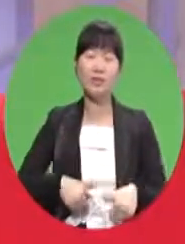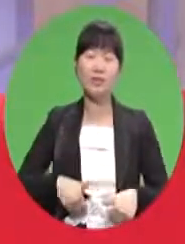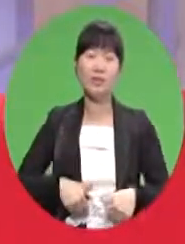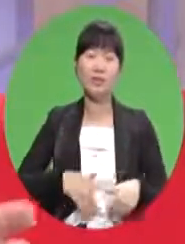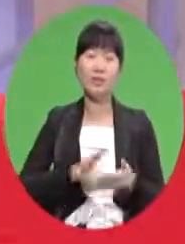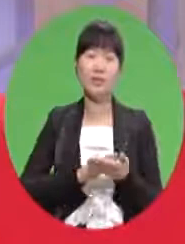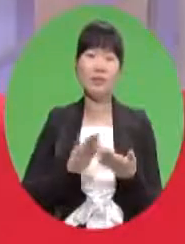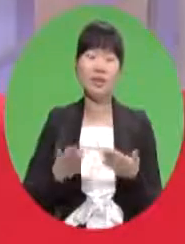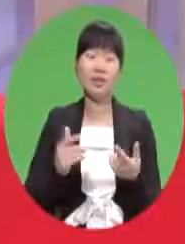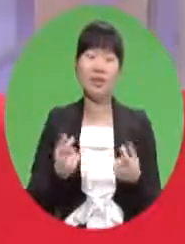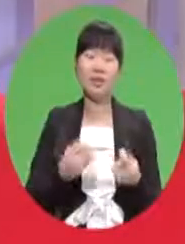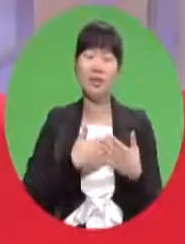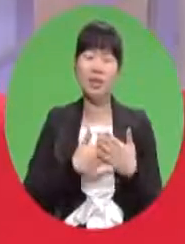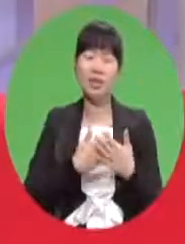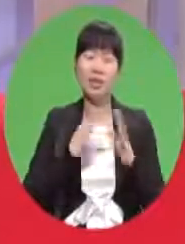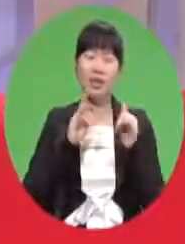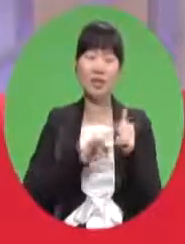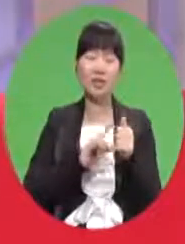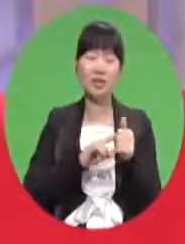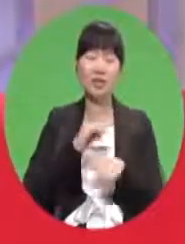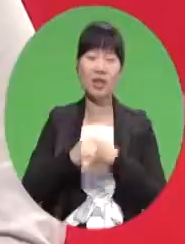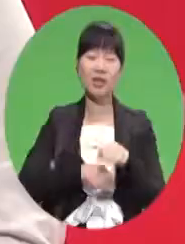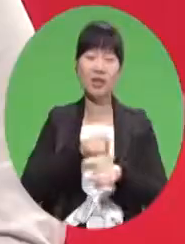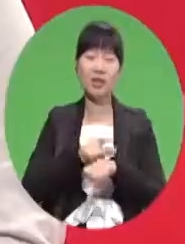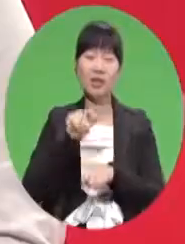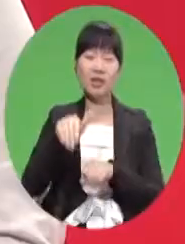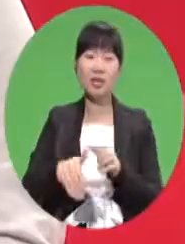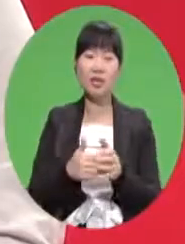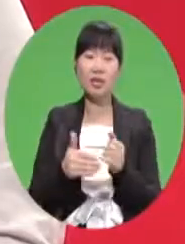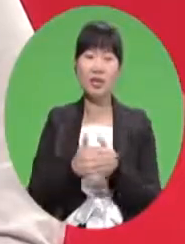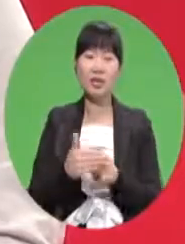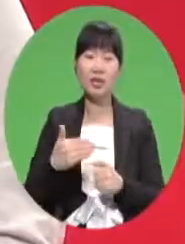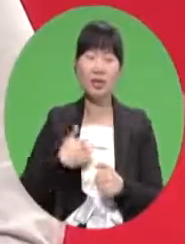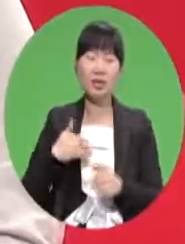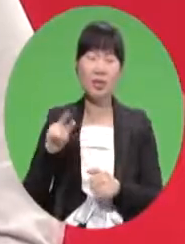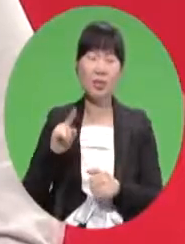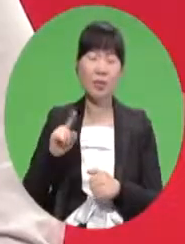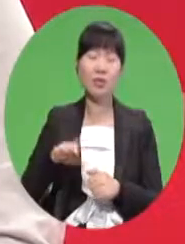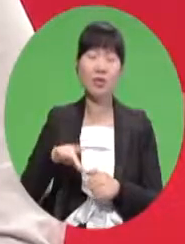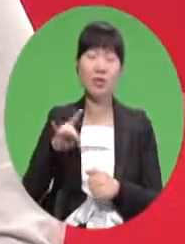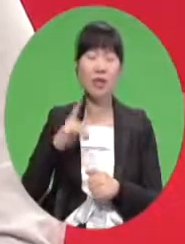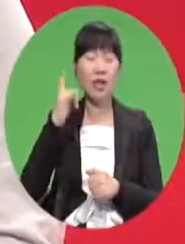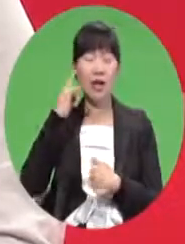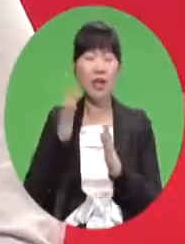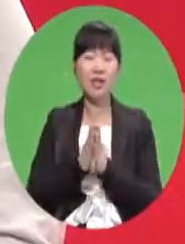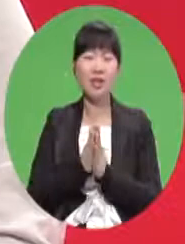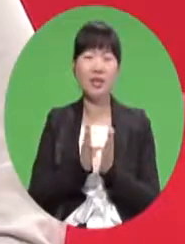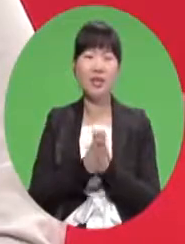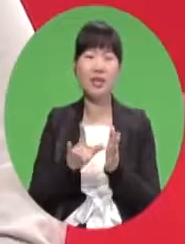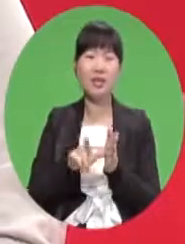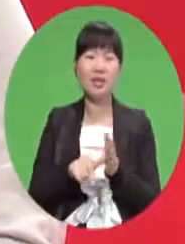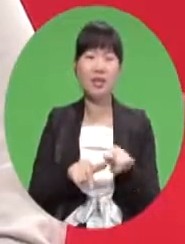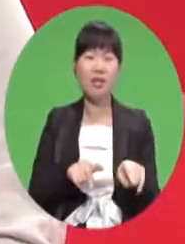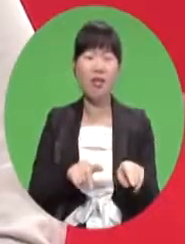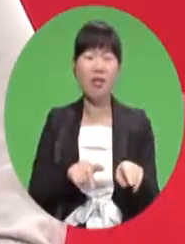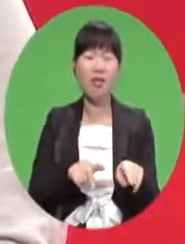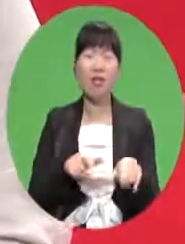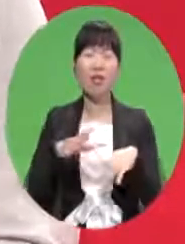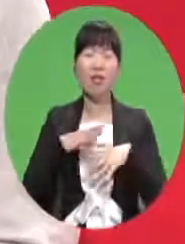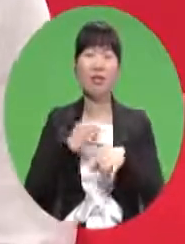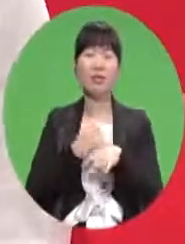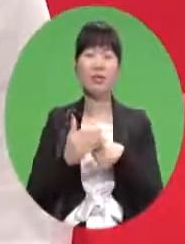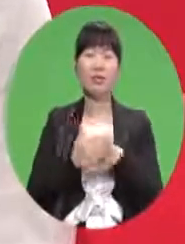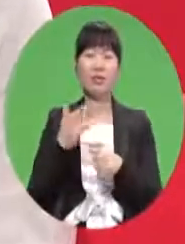그렇죠. 그러니까 이런 불안한 아이들은 자율성이 떨어지기 때문에 자기가 뭔가를 처음에 자기가 알아서 시작하고 이럴 때 이렇게 돼요.